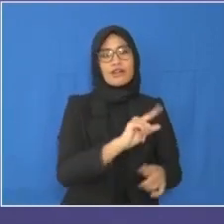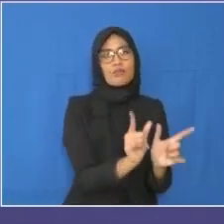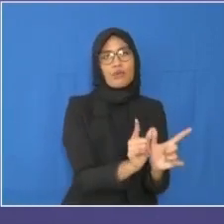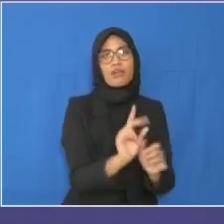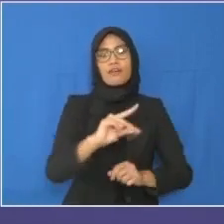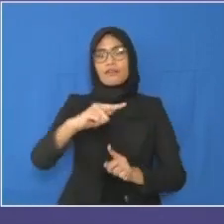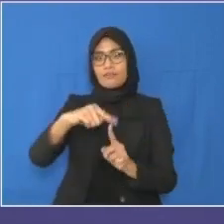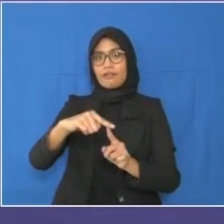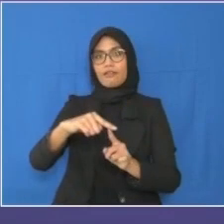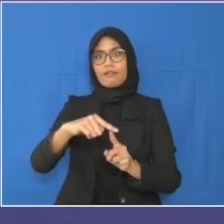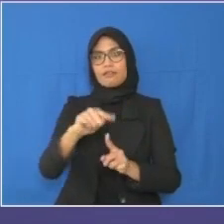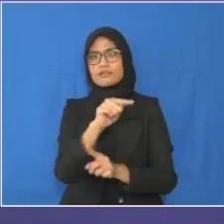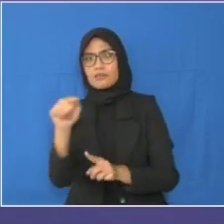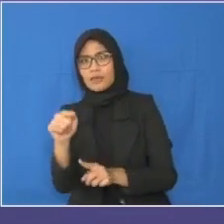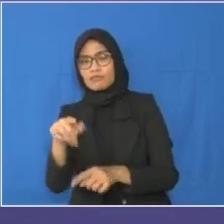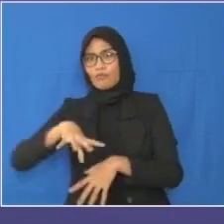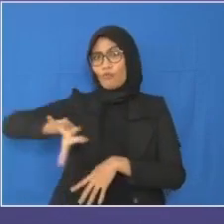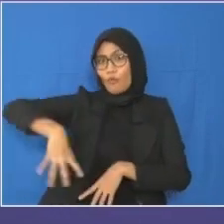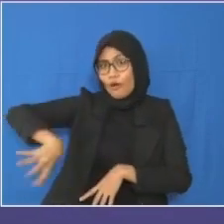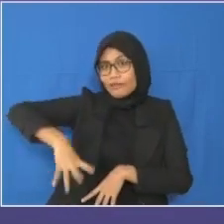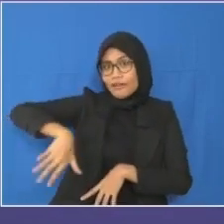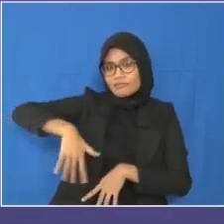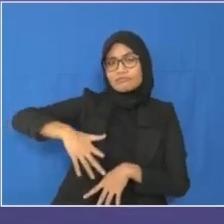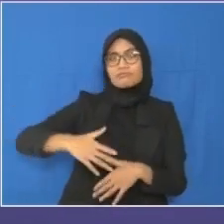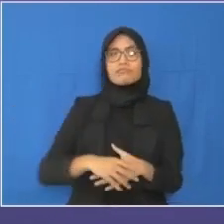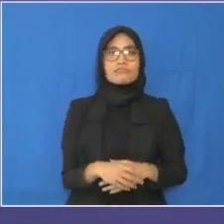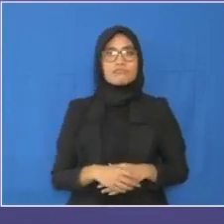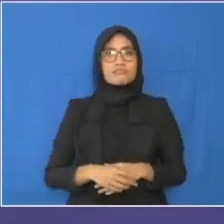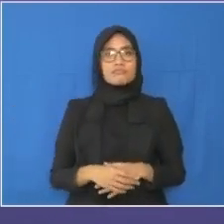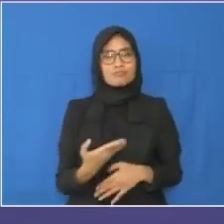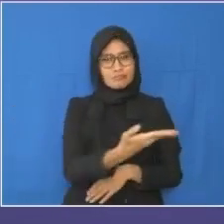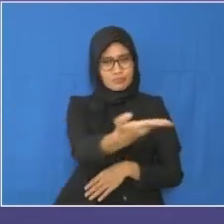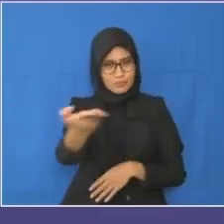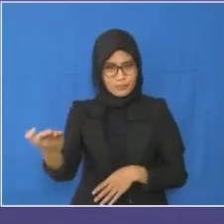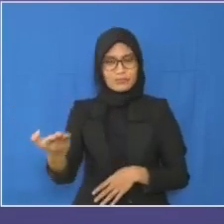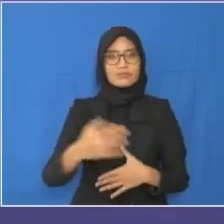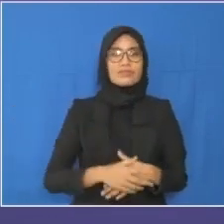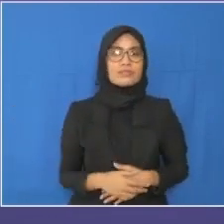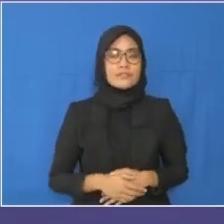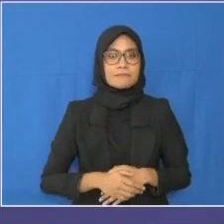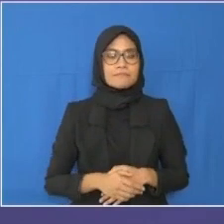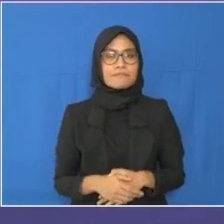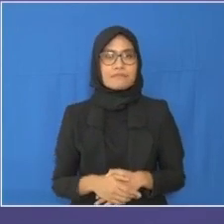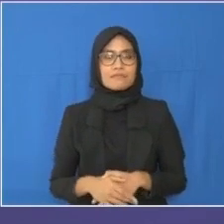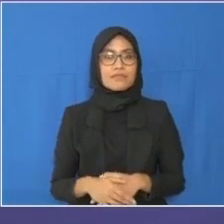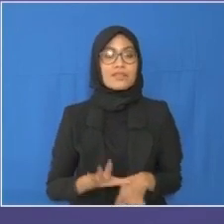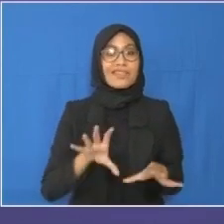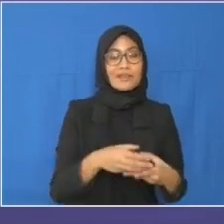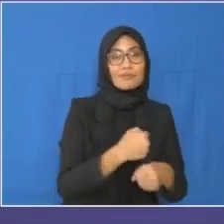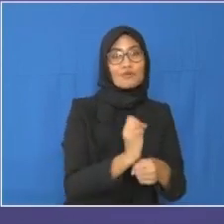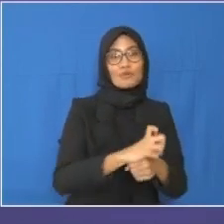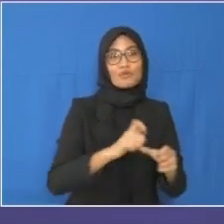RW RT sampai ke keluarga Hai saudara-saudara kita yang telah bekerja di gugus tugas